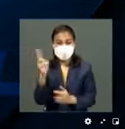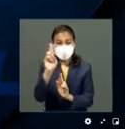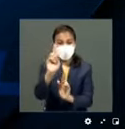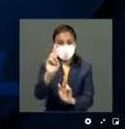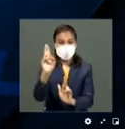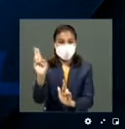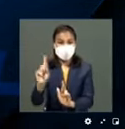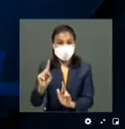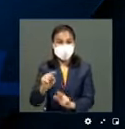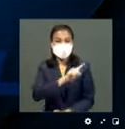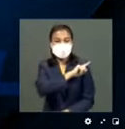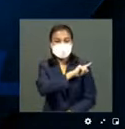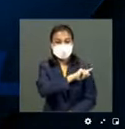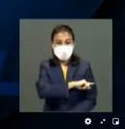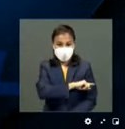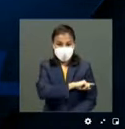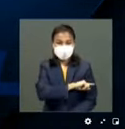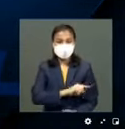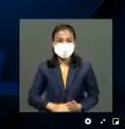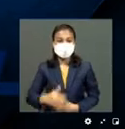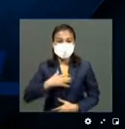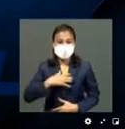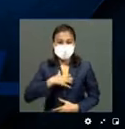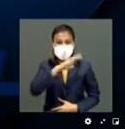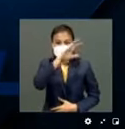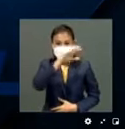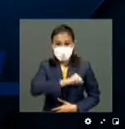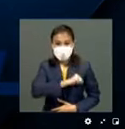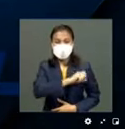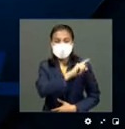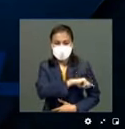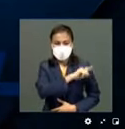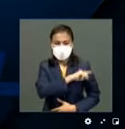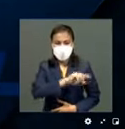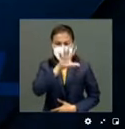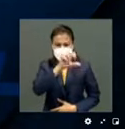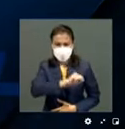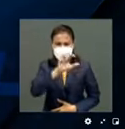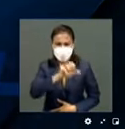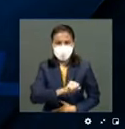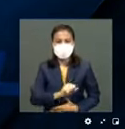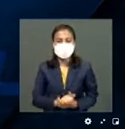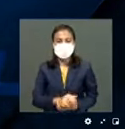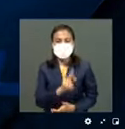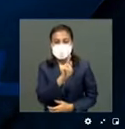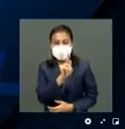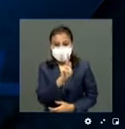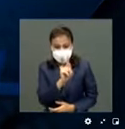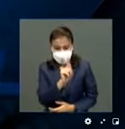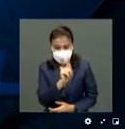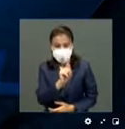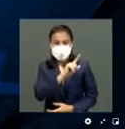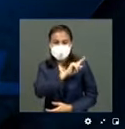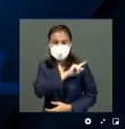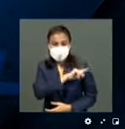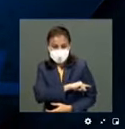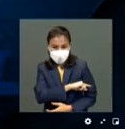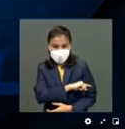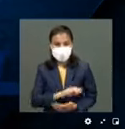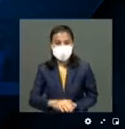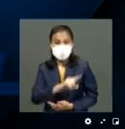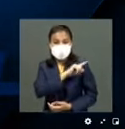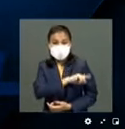ตก็คือสีขาวค่ะเราอยากจะยึดคืนพื้นที่สีขาวสีเขียวนะคะมากขึ้นวันนี้สีขาวหมาย